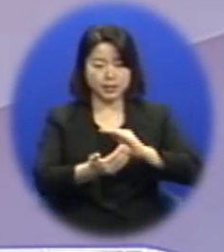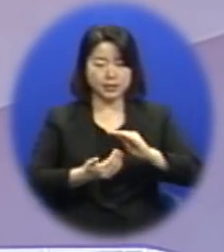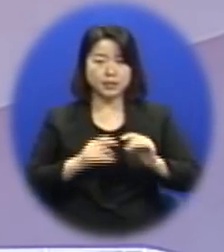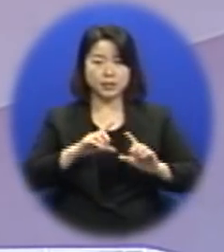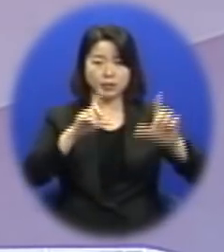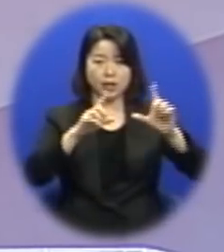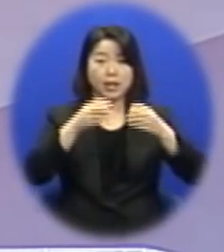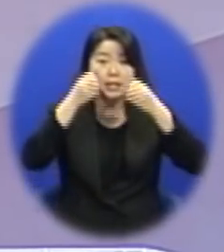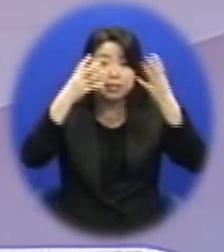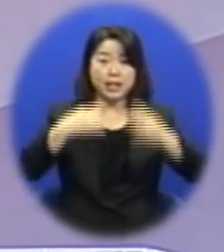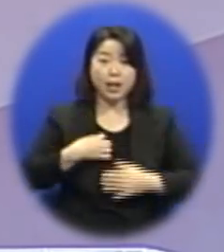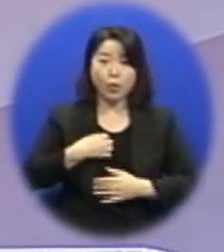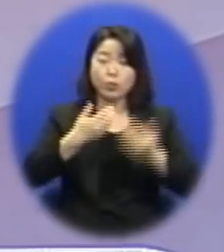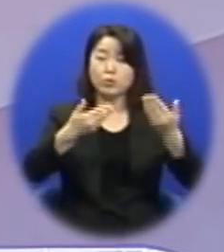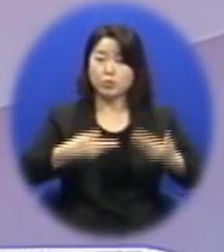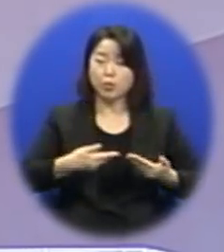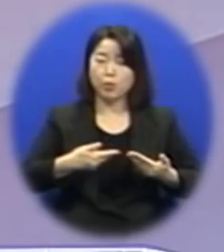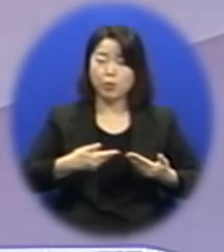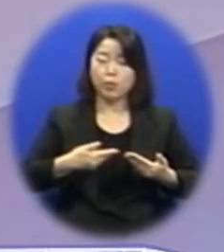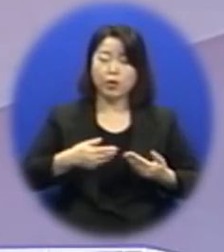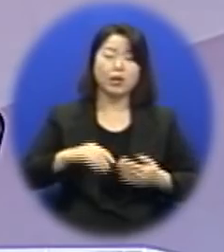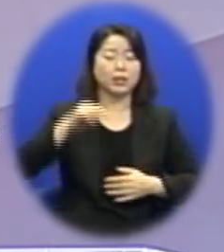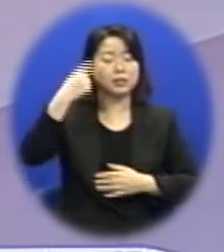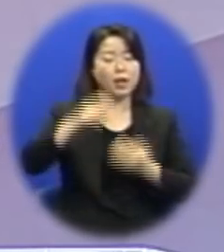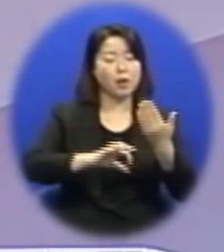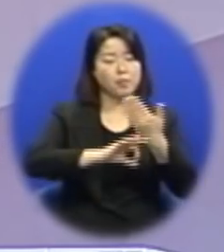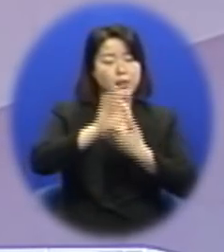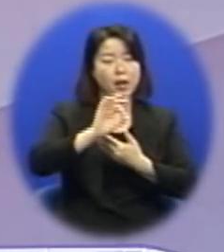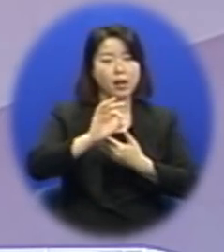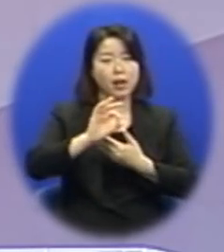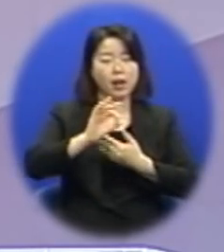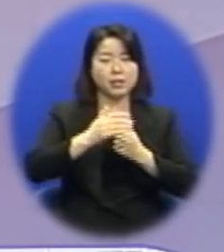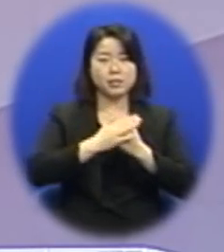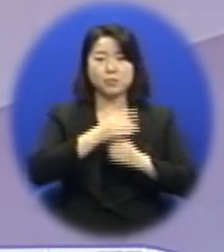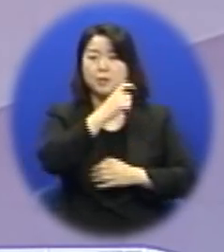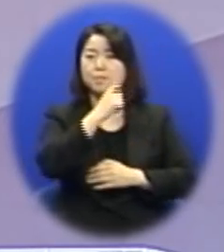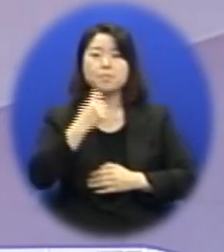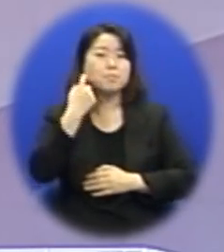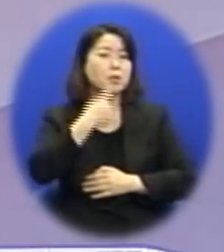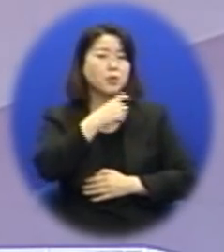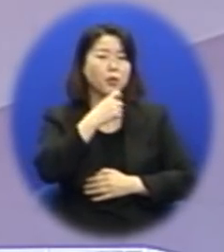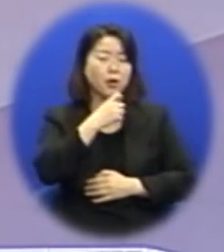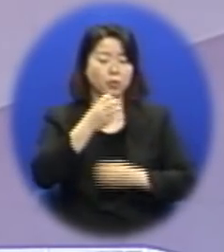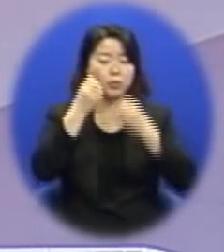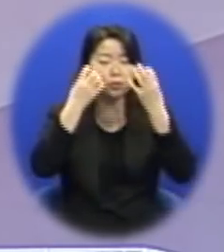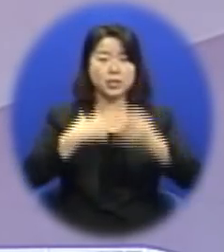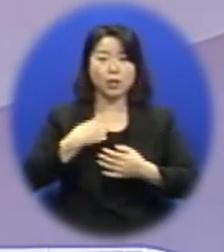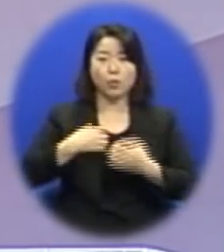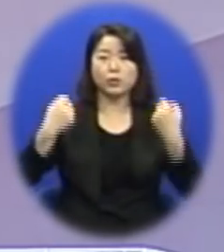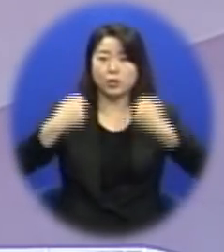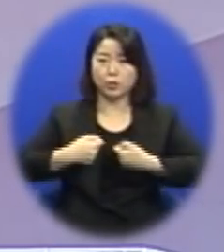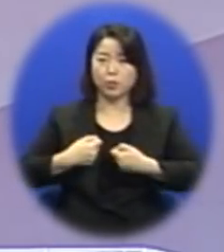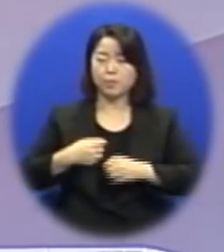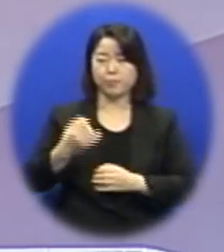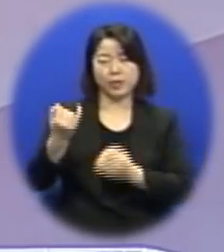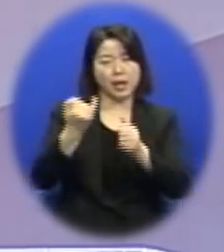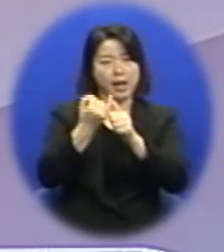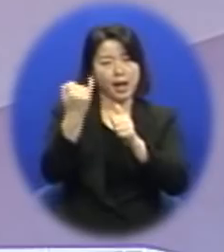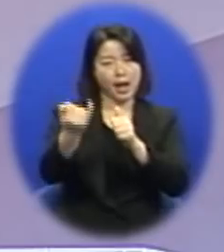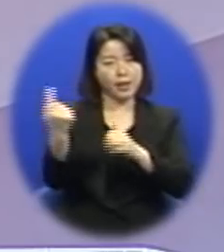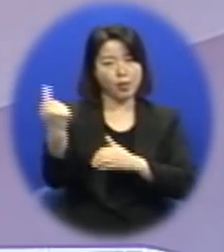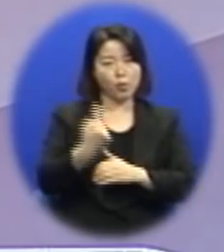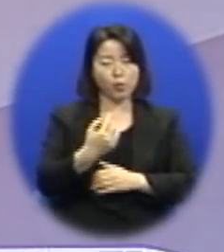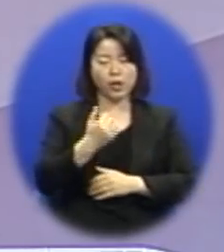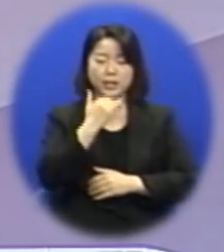주더랍니다 아침에 면도를 하고 새 옷을 입고 그리고 오늘 아내가 올 거라고 생각하고 기다리고